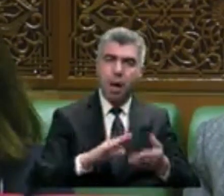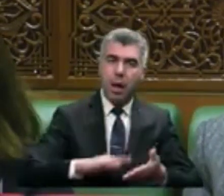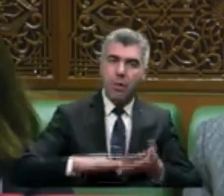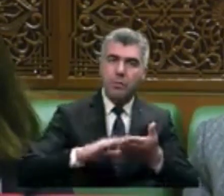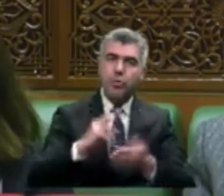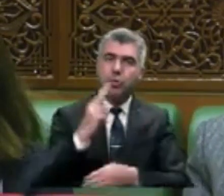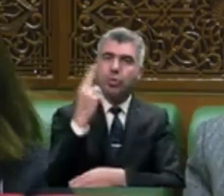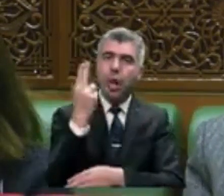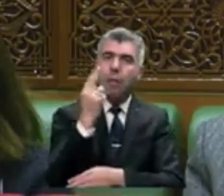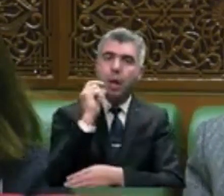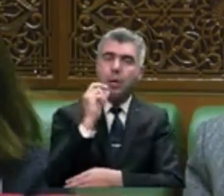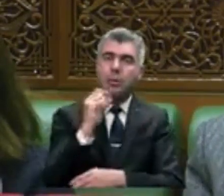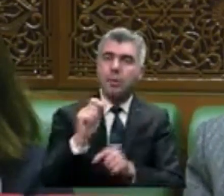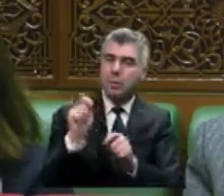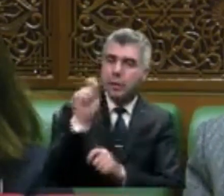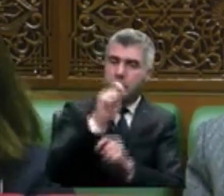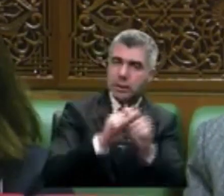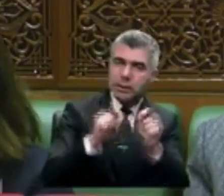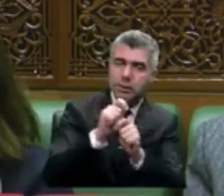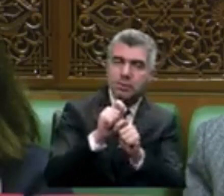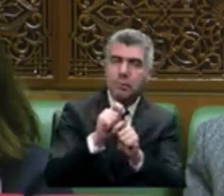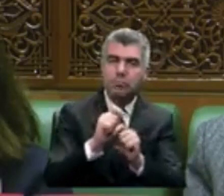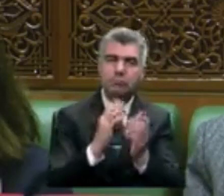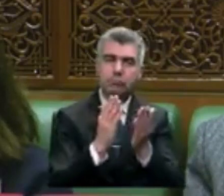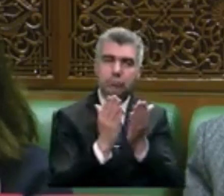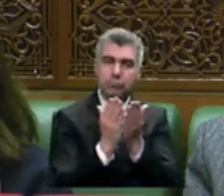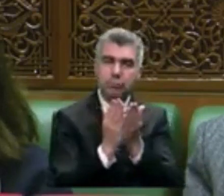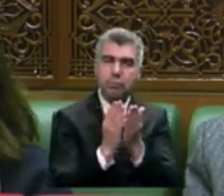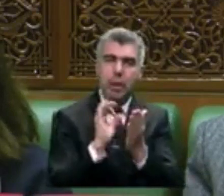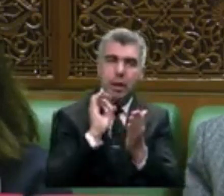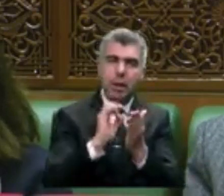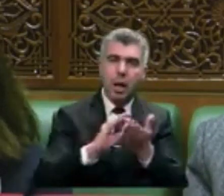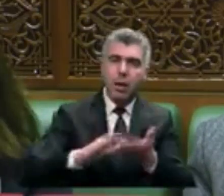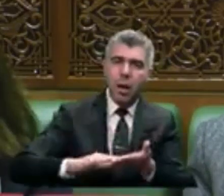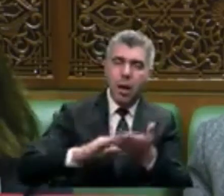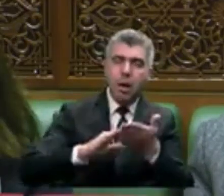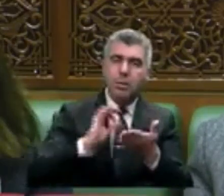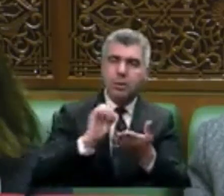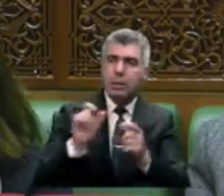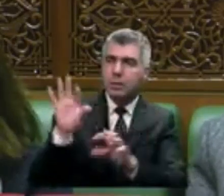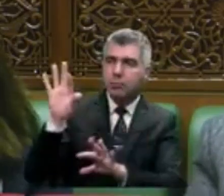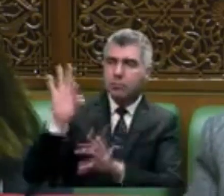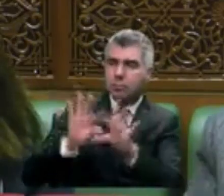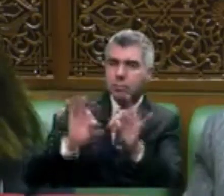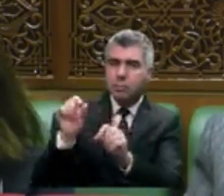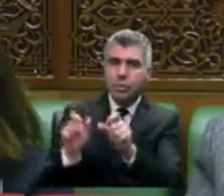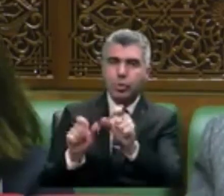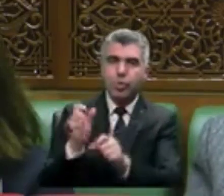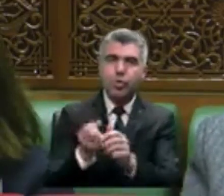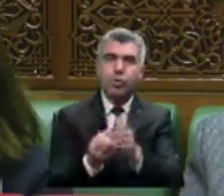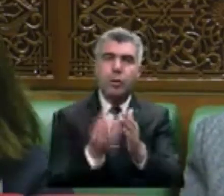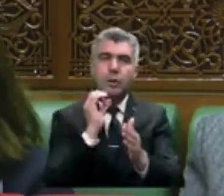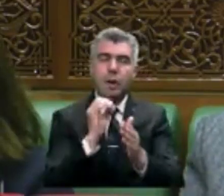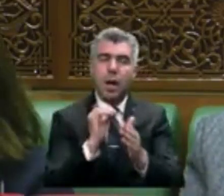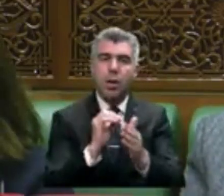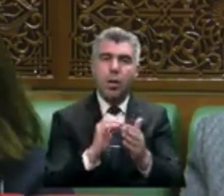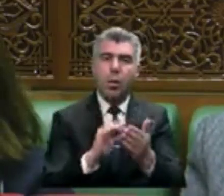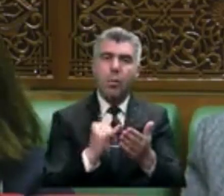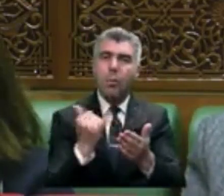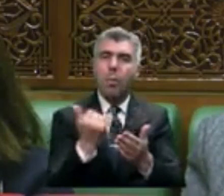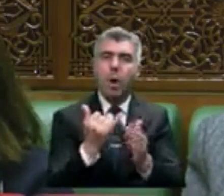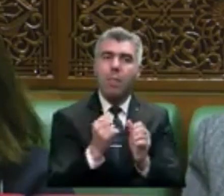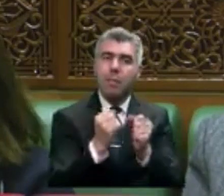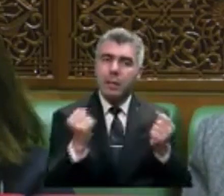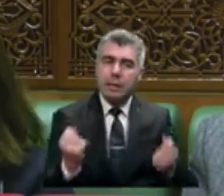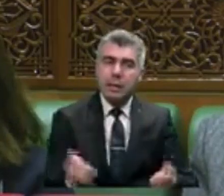وتجويد مسالكها وتشجيع البحث العلمي والابتكار وتحفيز الطاقات المبدعه والخلاق هو منطلق التنميه والتقدم